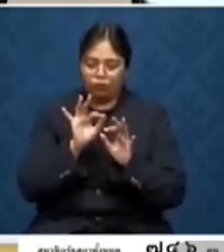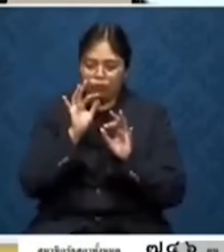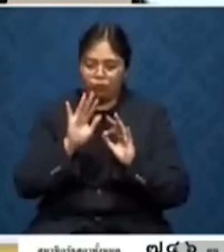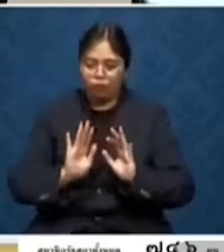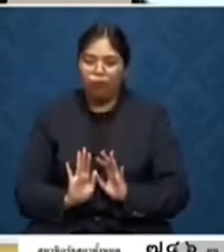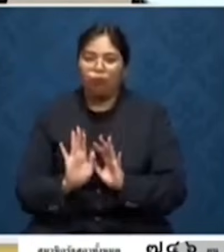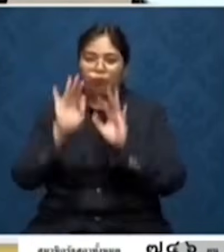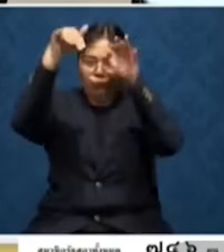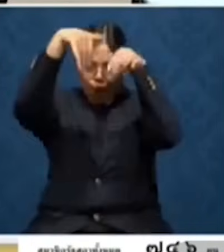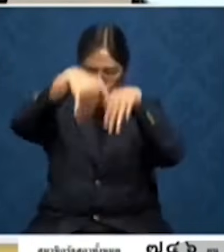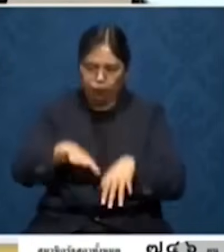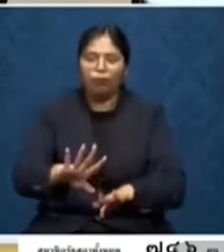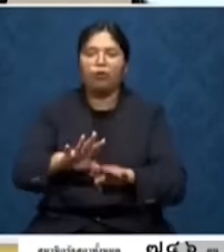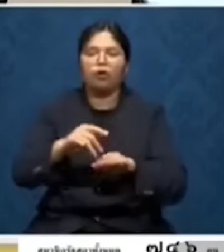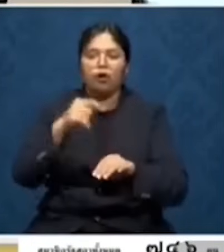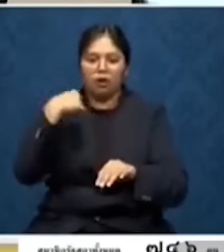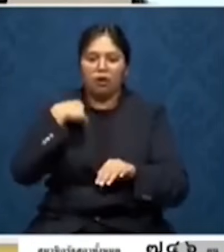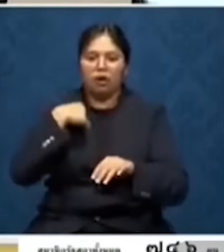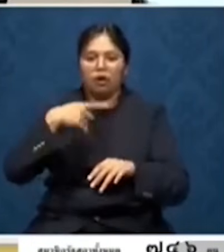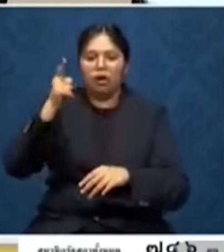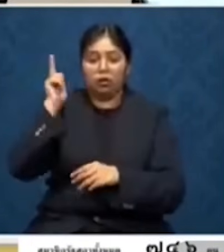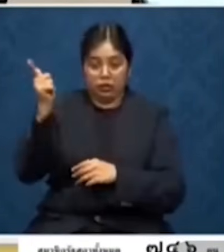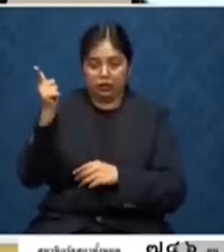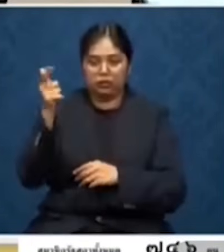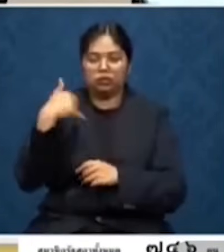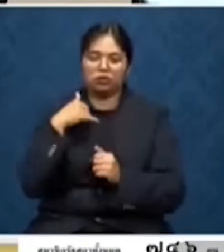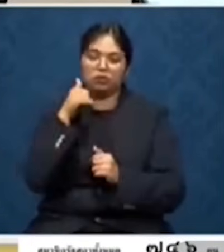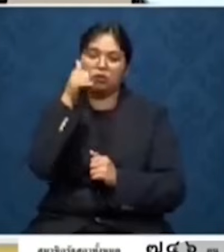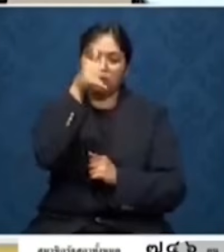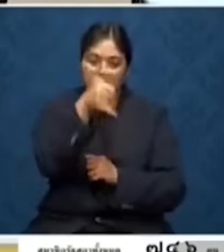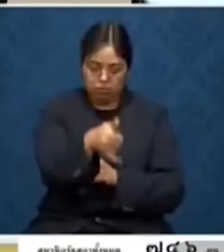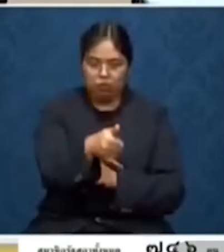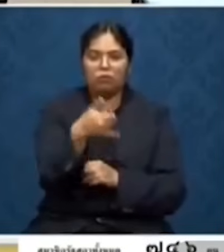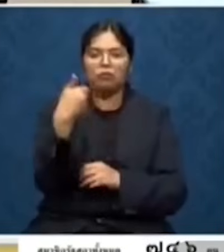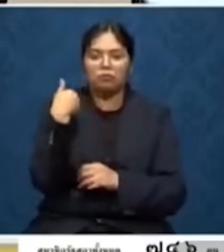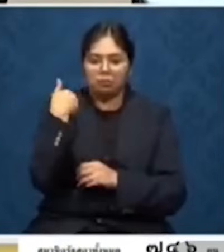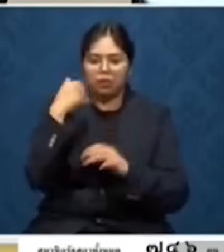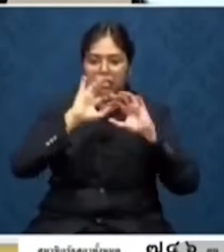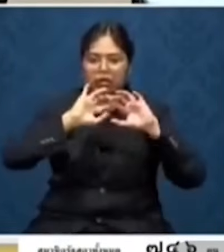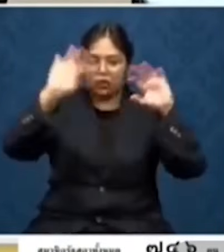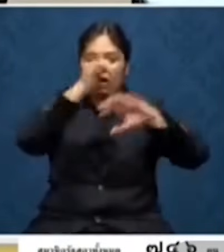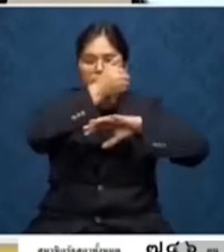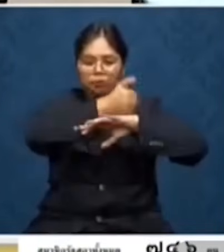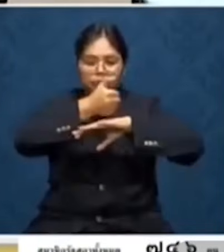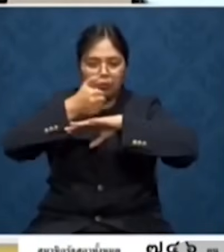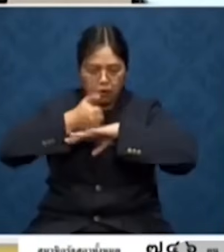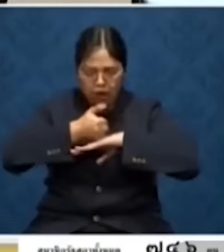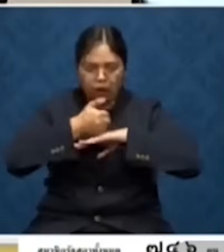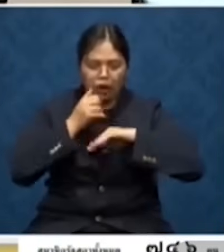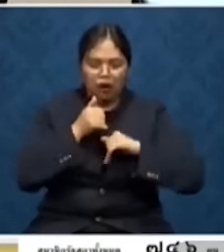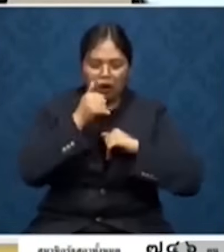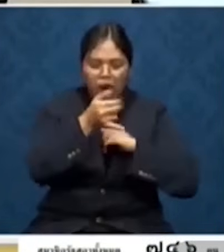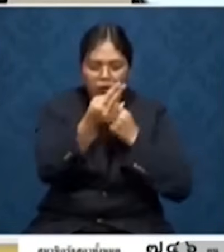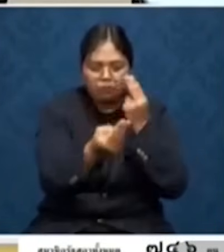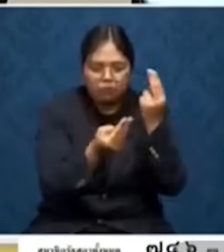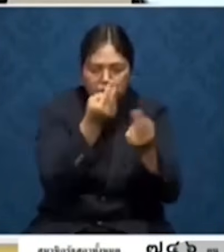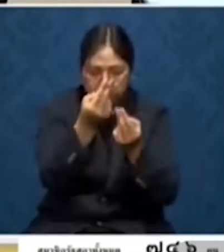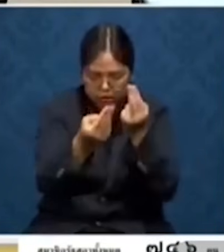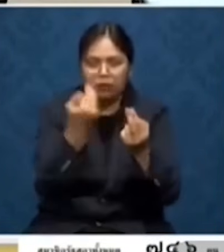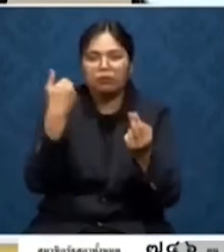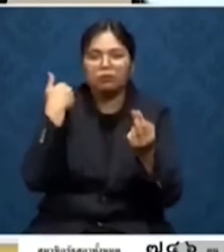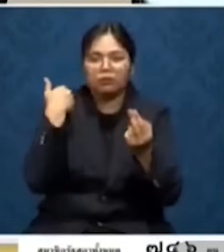ท่านนายกทักษิณเองก็ได้ลงไปพื้นที่พร้อมกับข้าราชการชั้นผู้ใหญ่ พี่น้องเอกชนหลาย